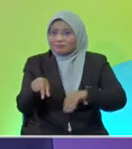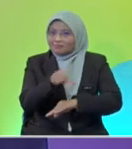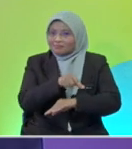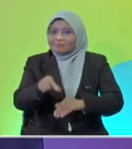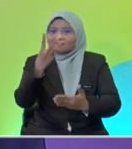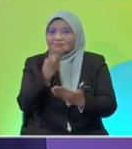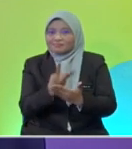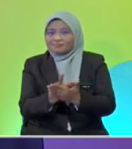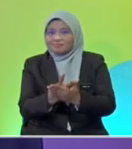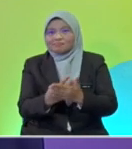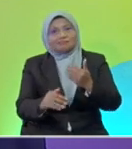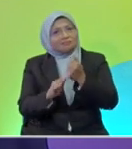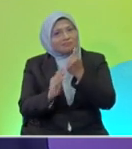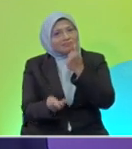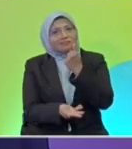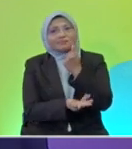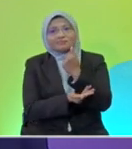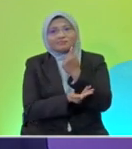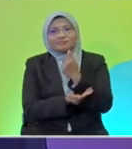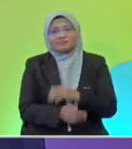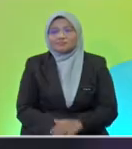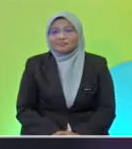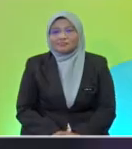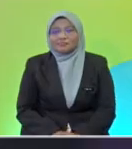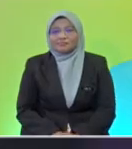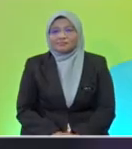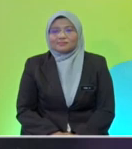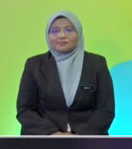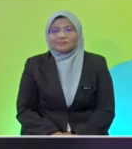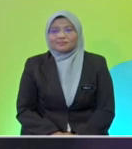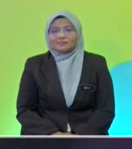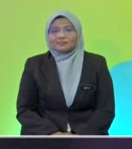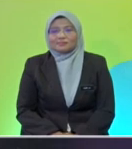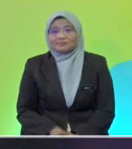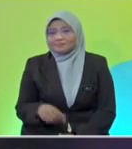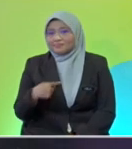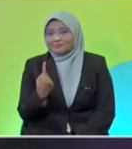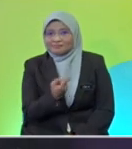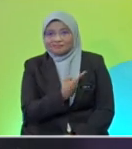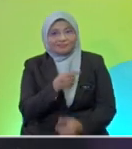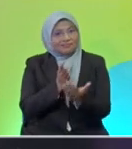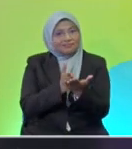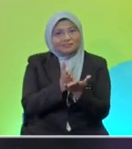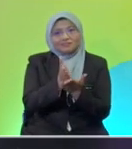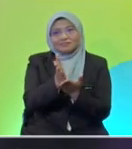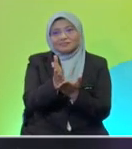kita boleh membeli apa saja yang kita suka baik kita teruskan Yuk